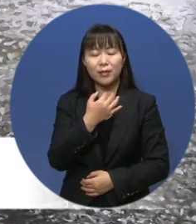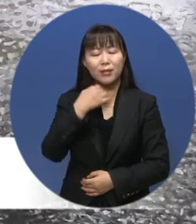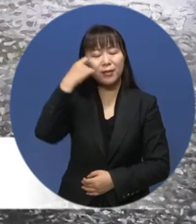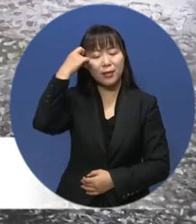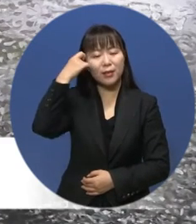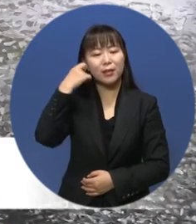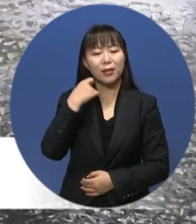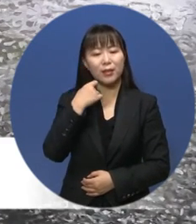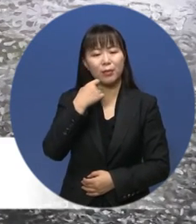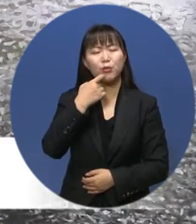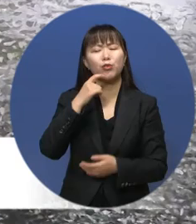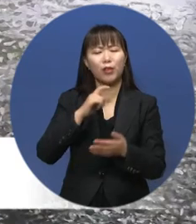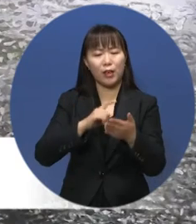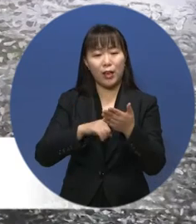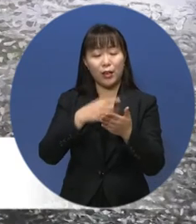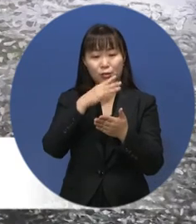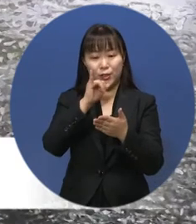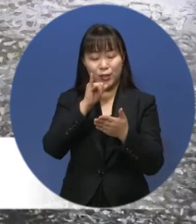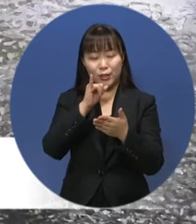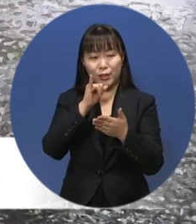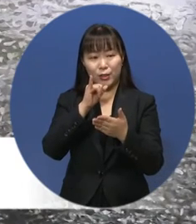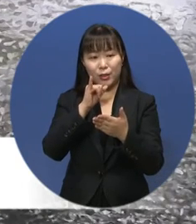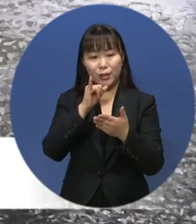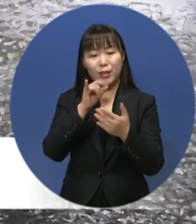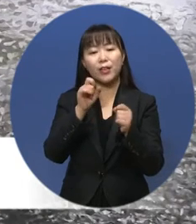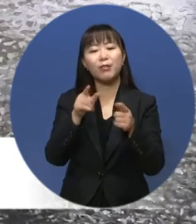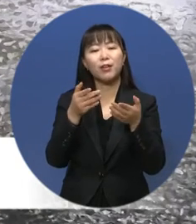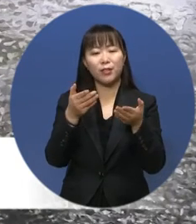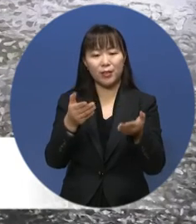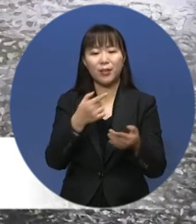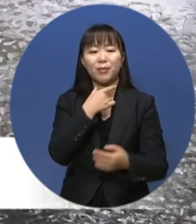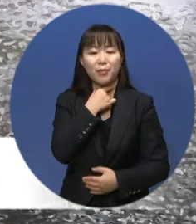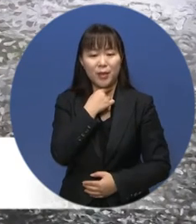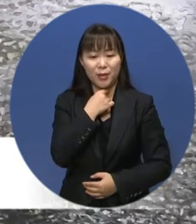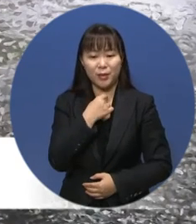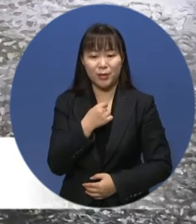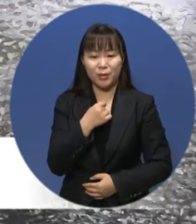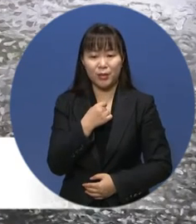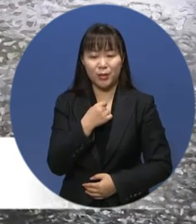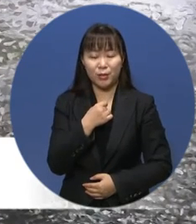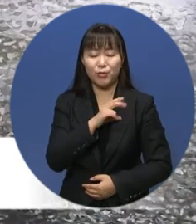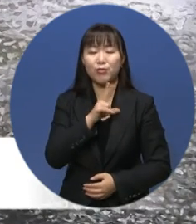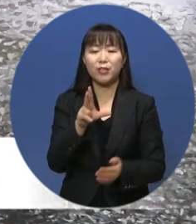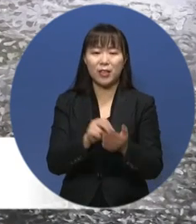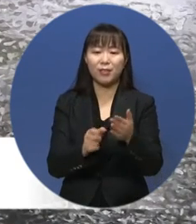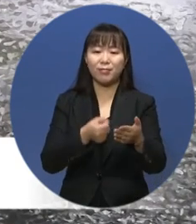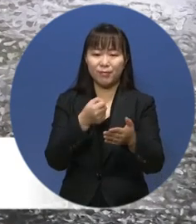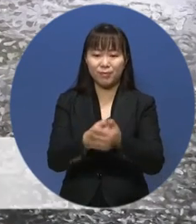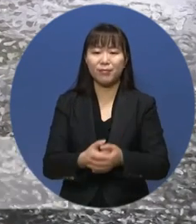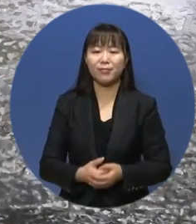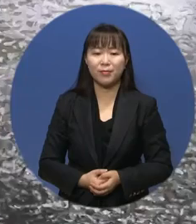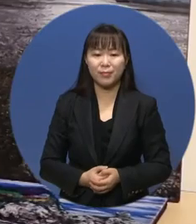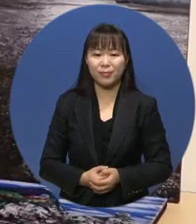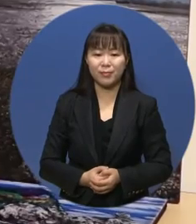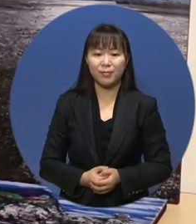수 있는 그런 계기가 되어주기를 바라는 마음에서 이렇게 주제를 정했습니다.